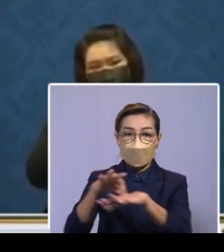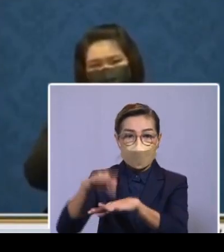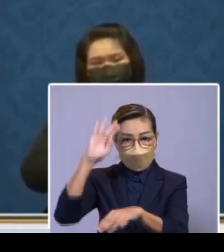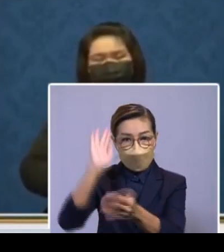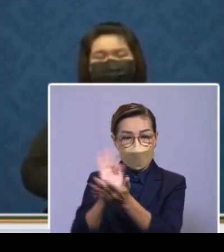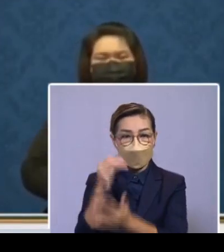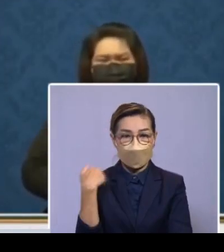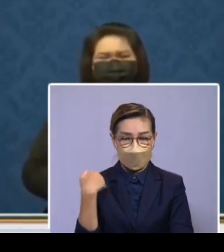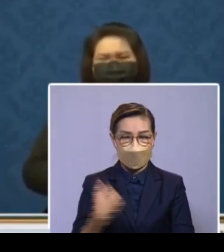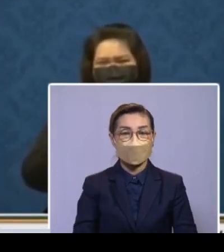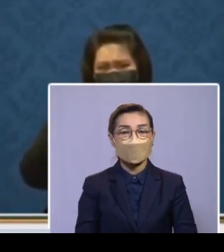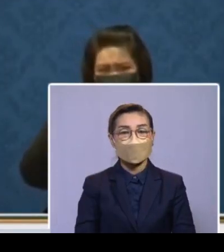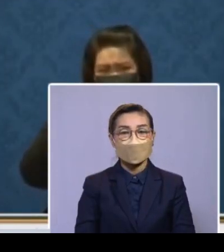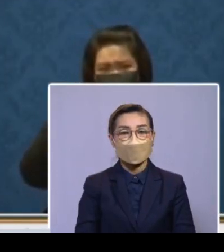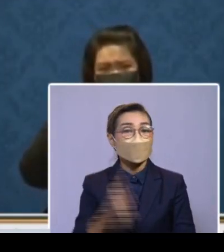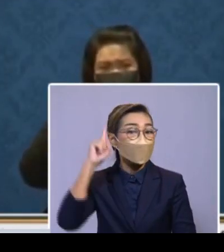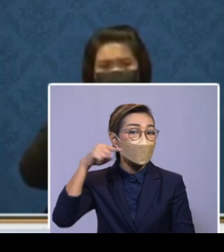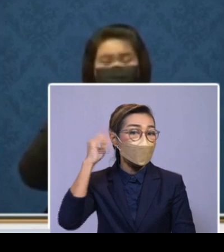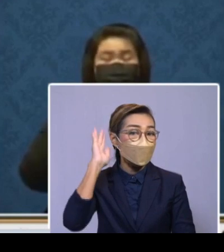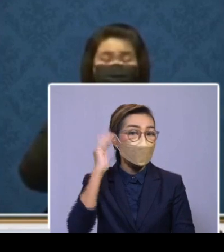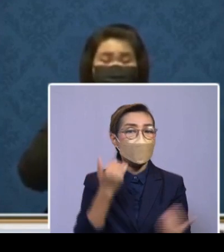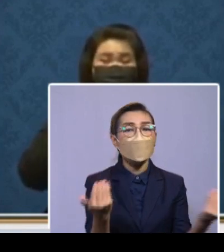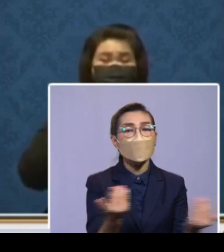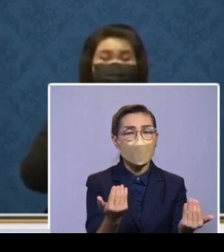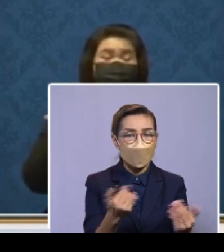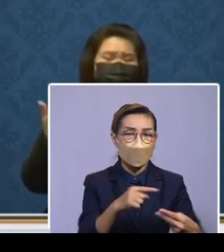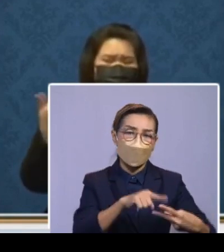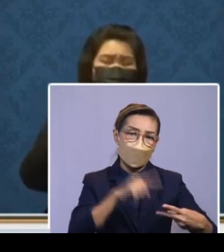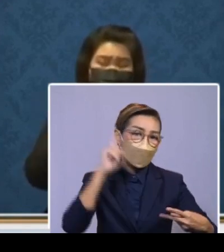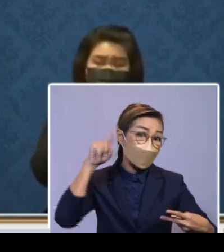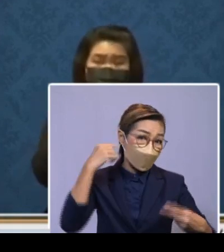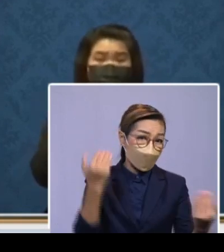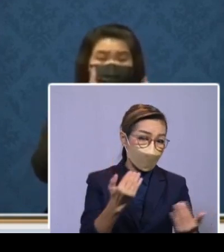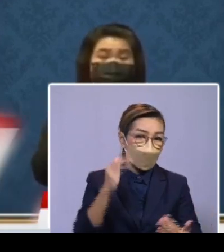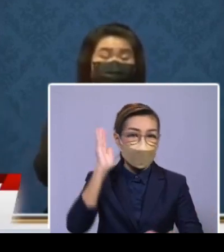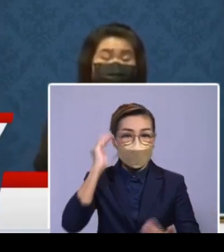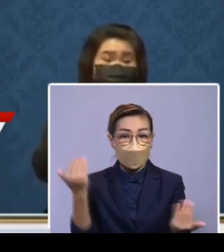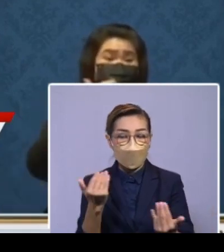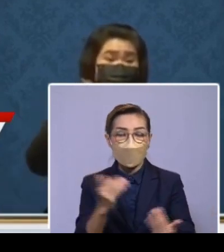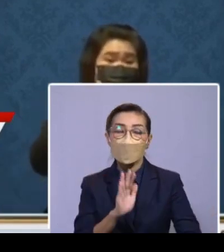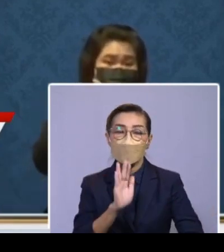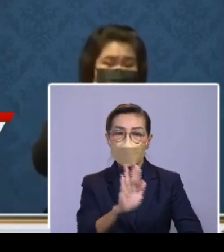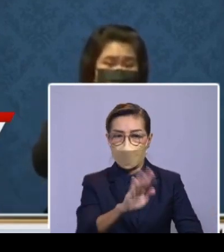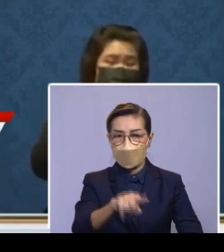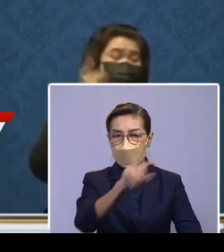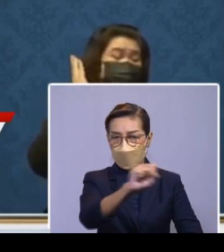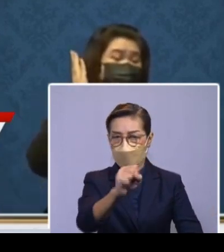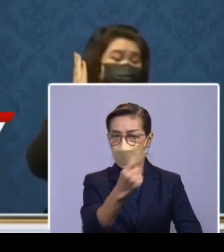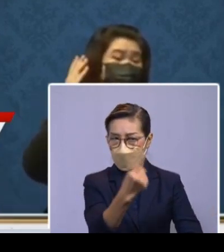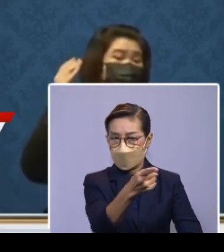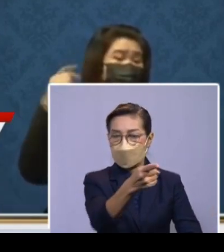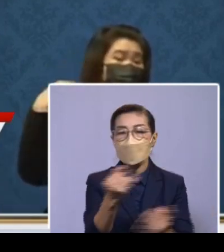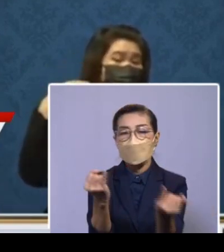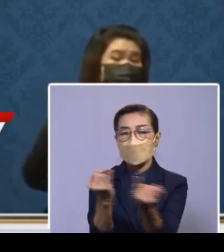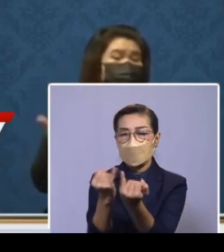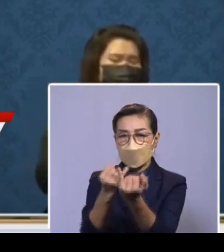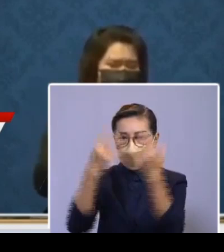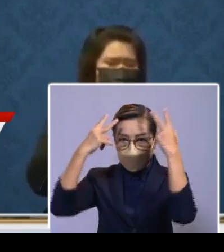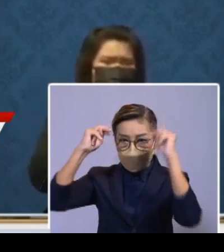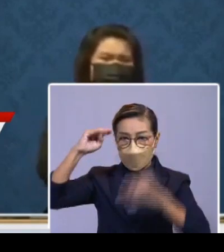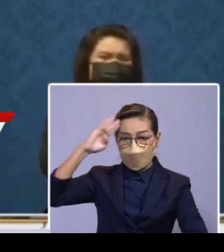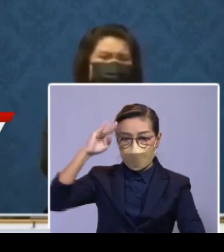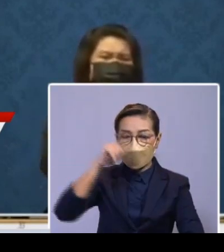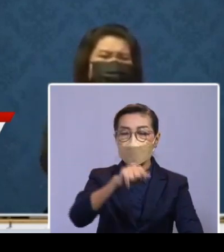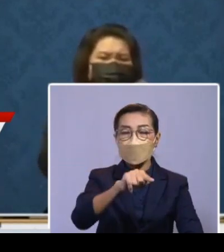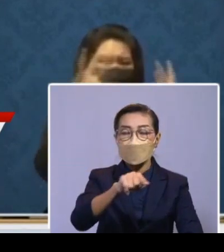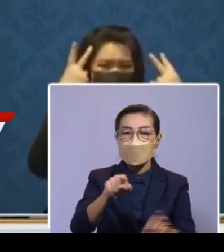มีลูกชายกับลูกสาวนักการเมืองคนหนึ่งที่ติดกับพลเอกประยุท